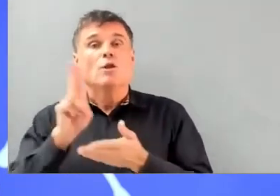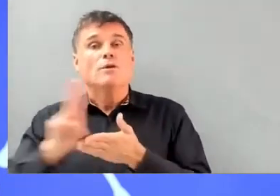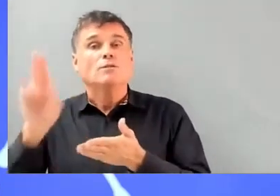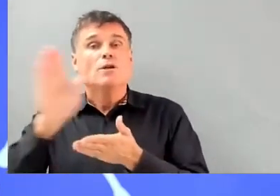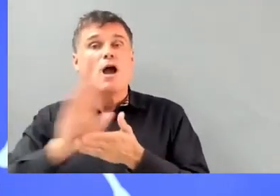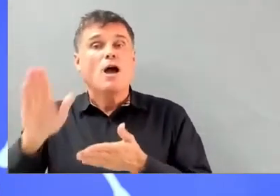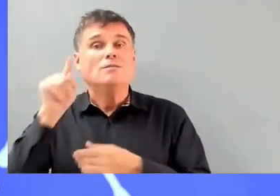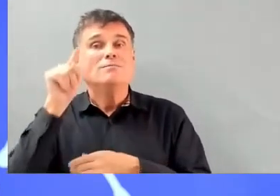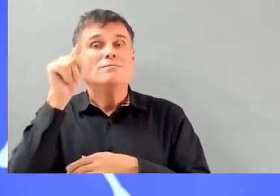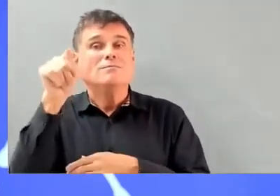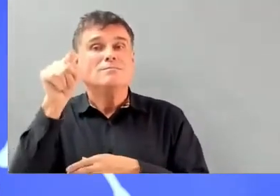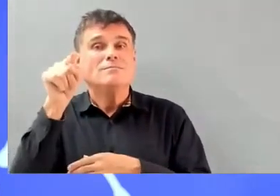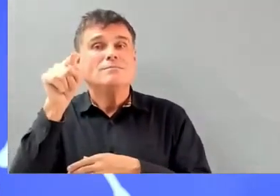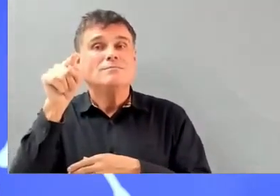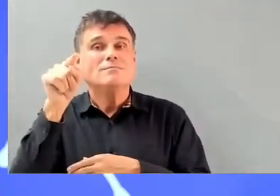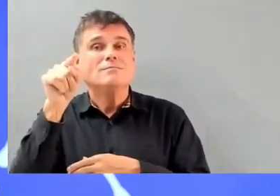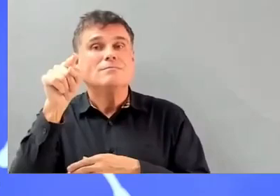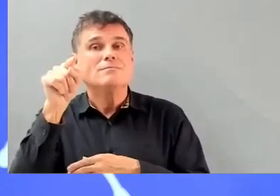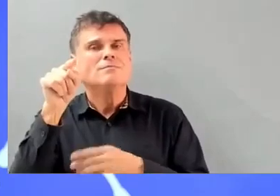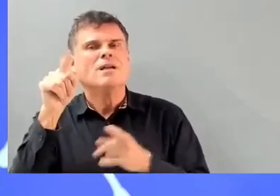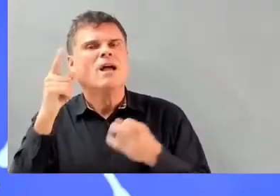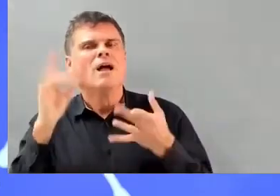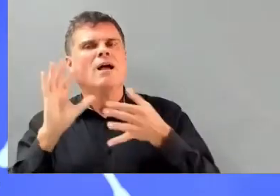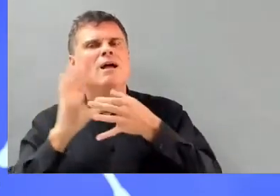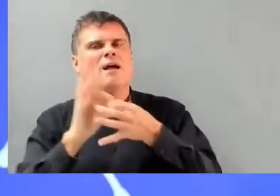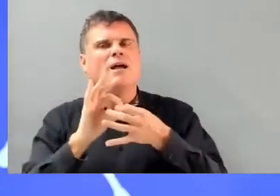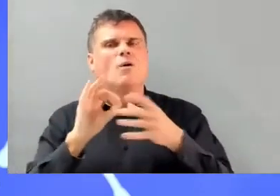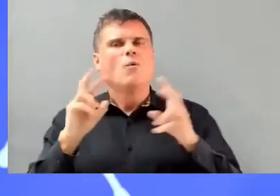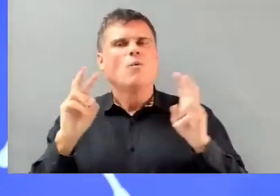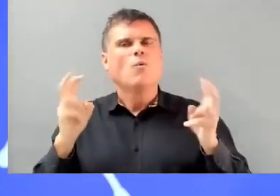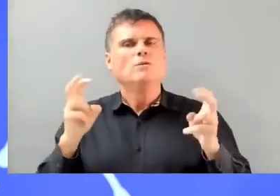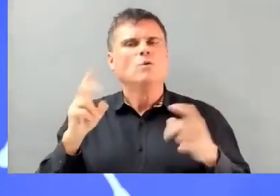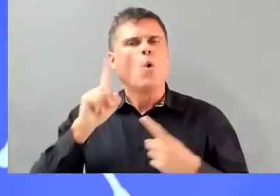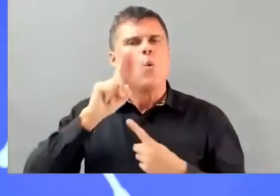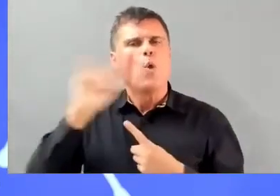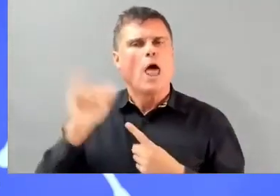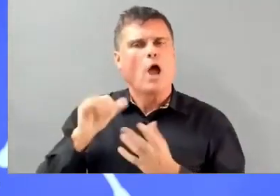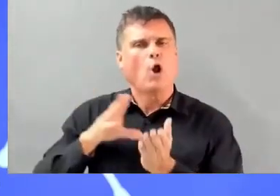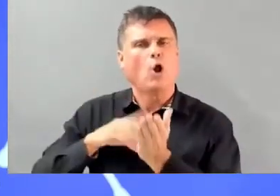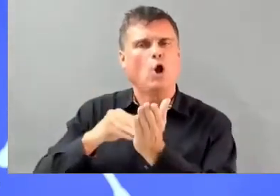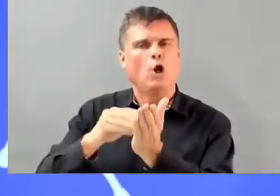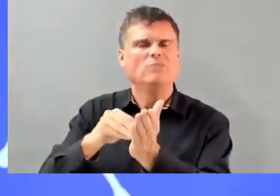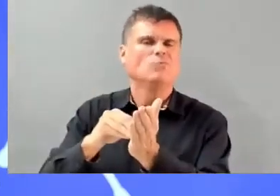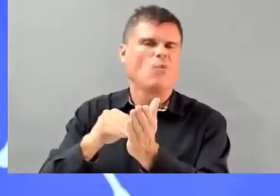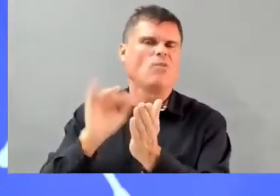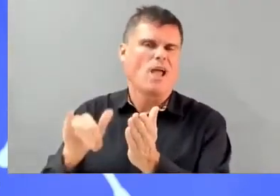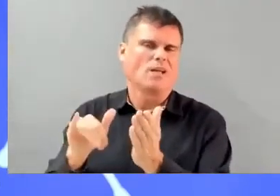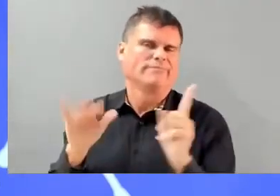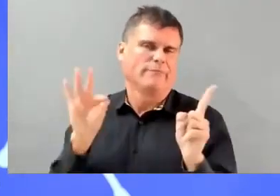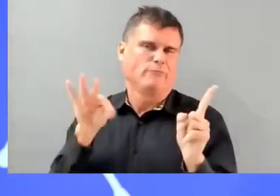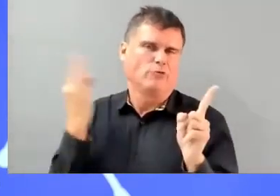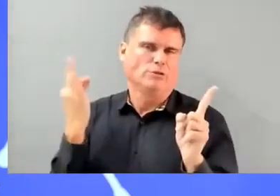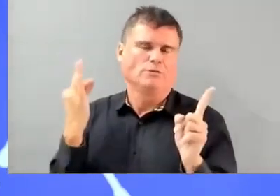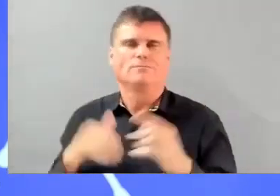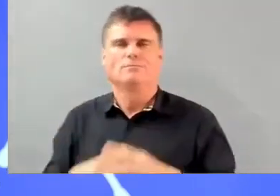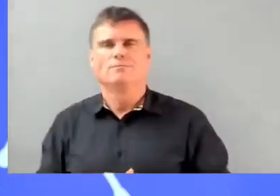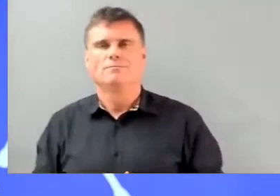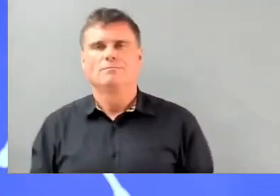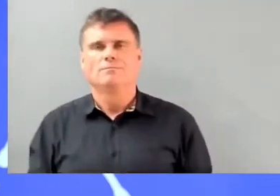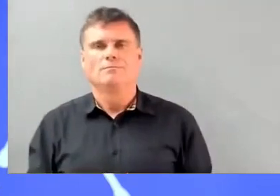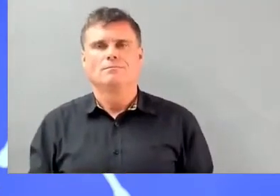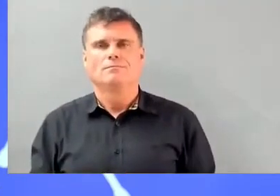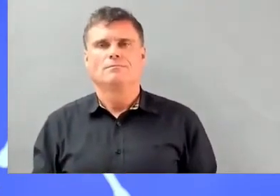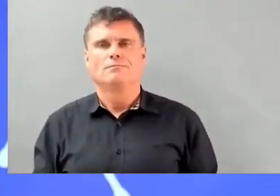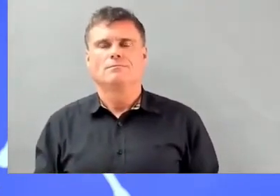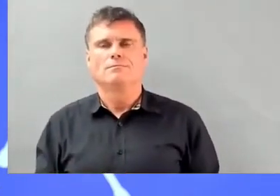un effet significant. Donc, dans tous les domaines, on fait des changements importants. Et depuis quand même 4